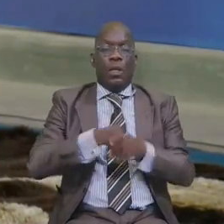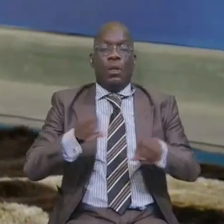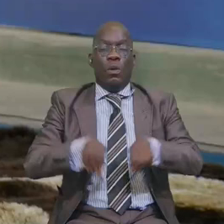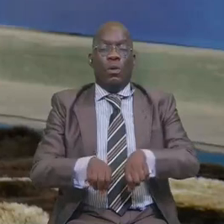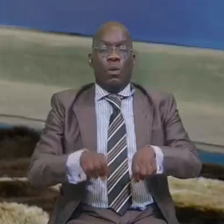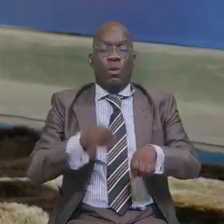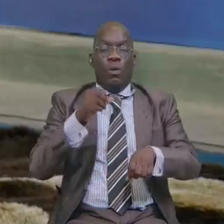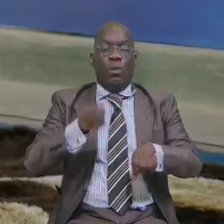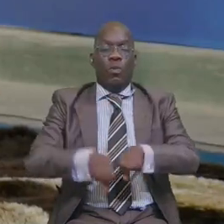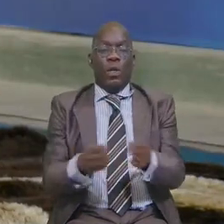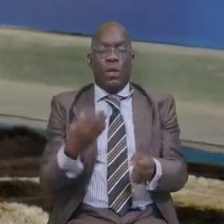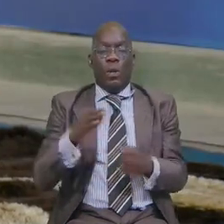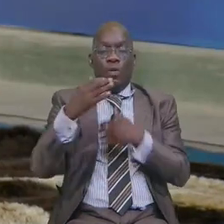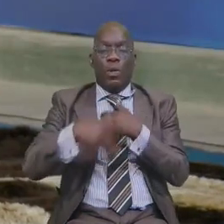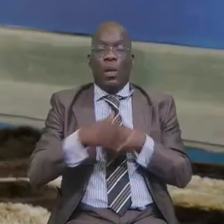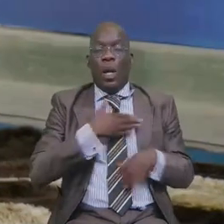dans les prières.